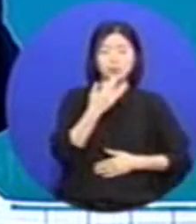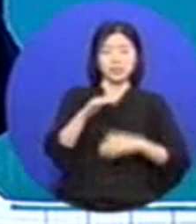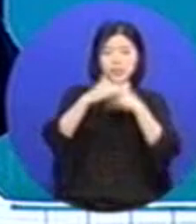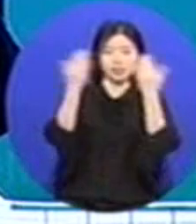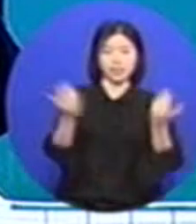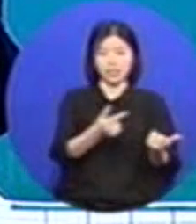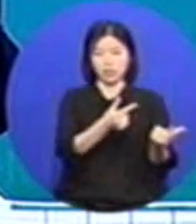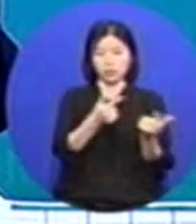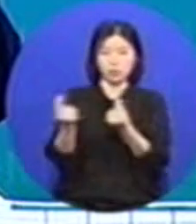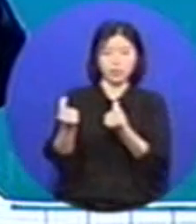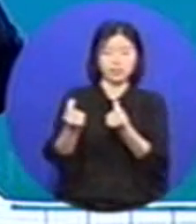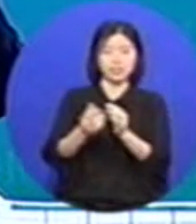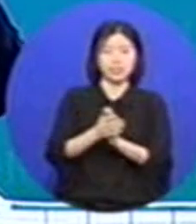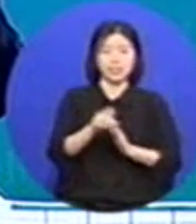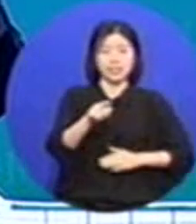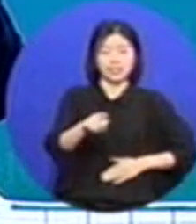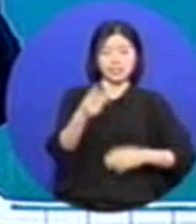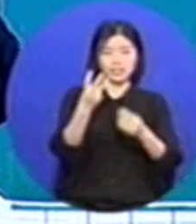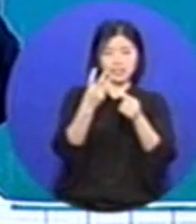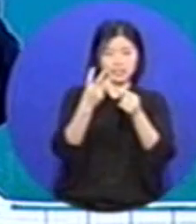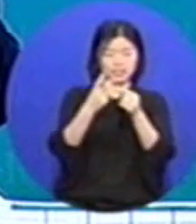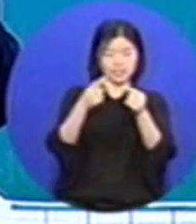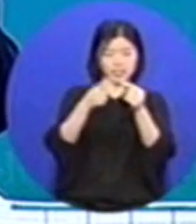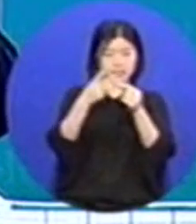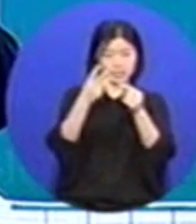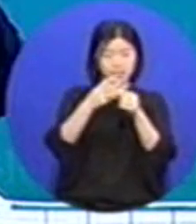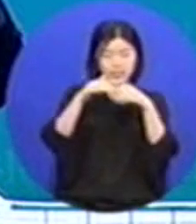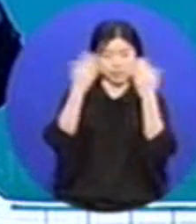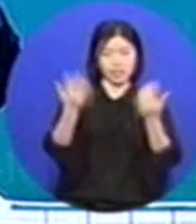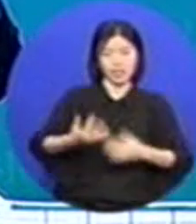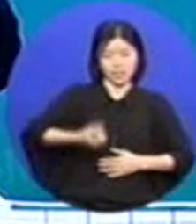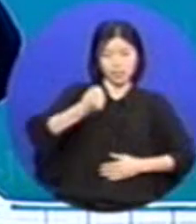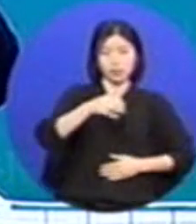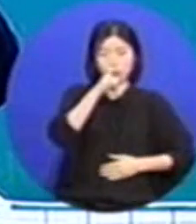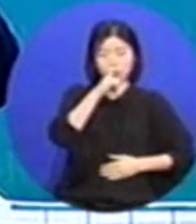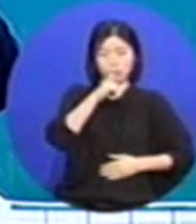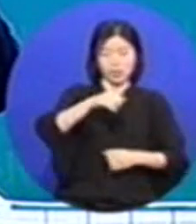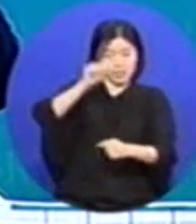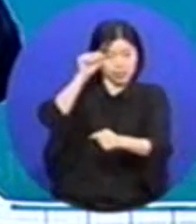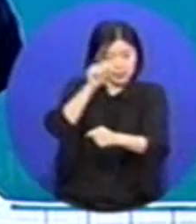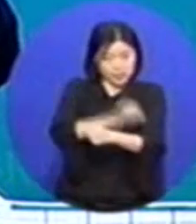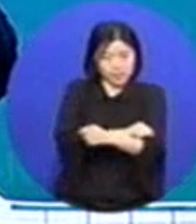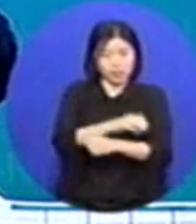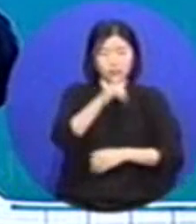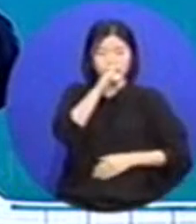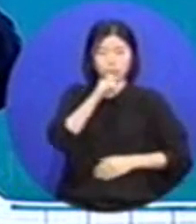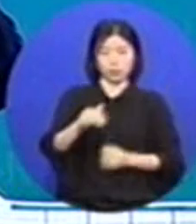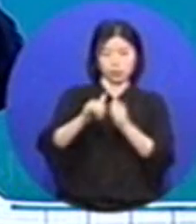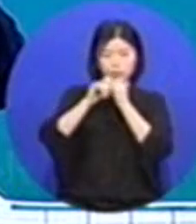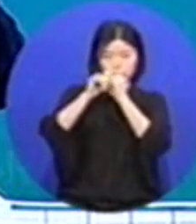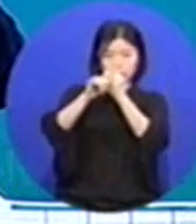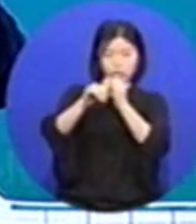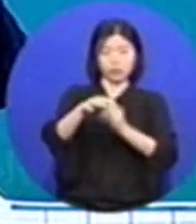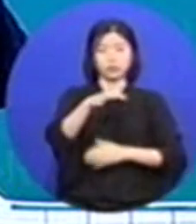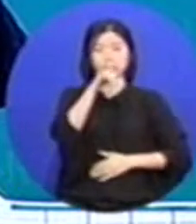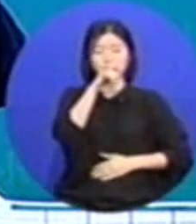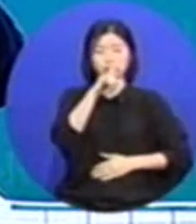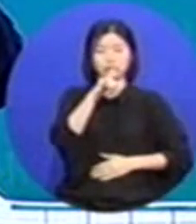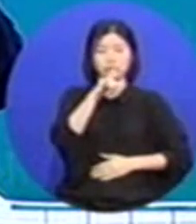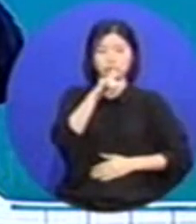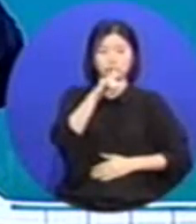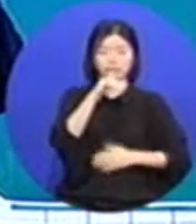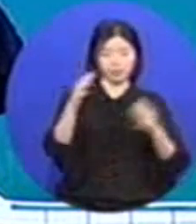똑같이 이 세가지 다 가지고 있고 잘하는 것도 있고 남보다 뛰어난 것도 있고